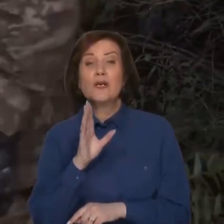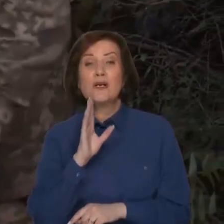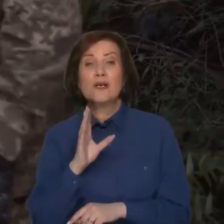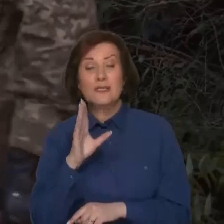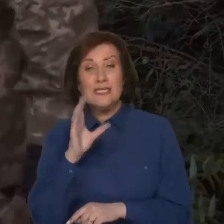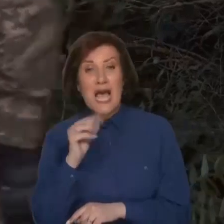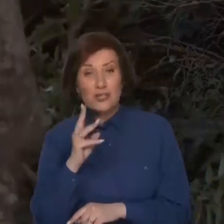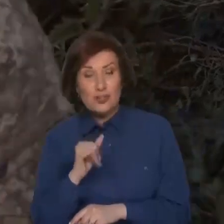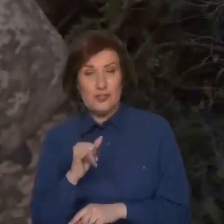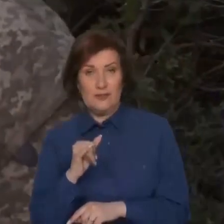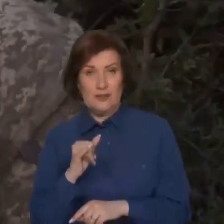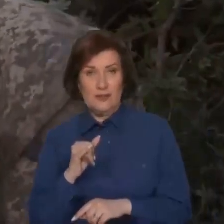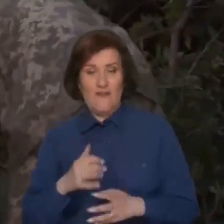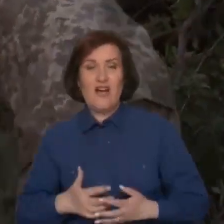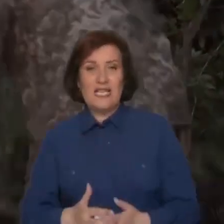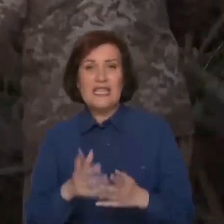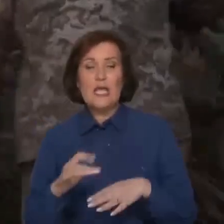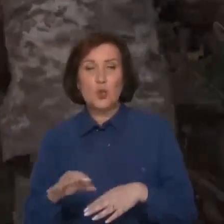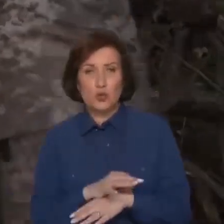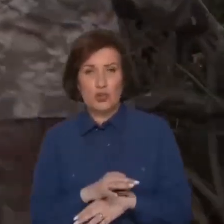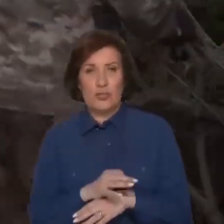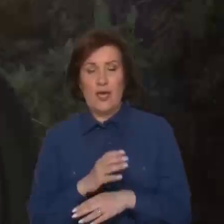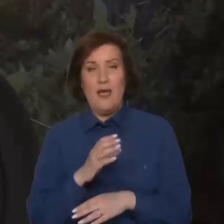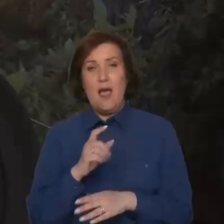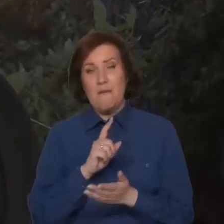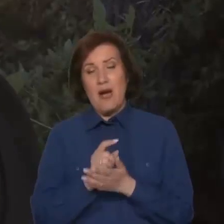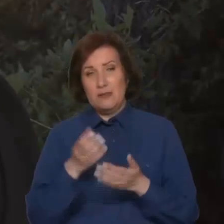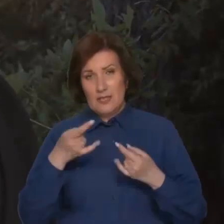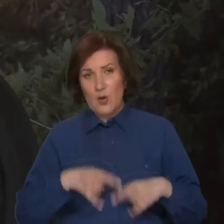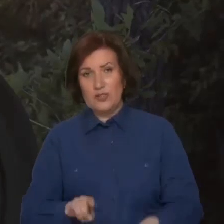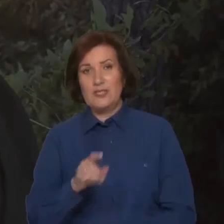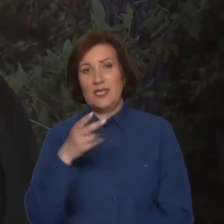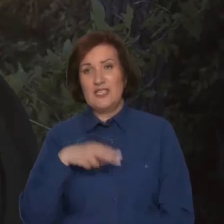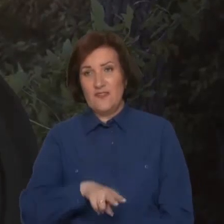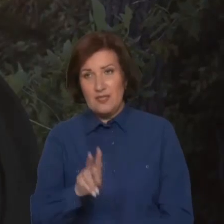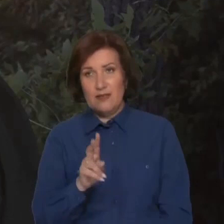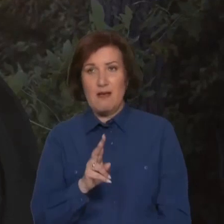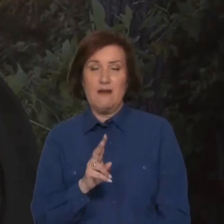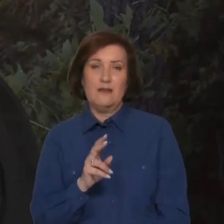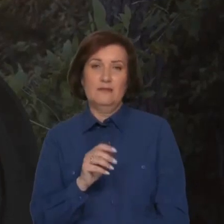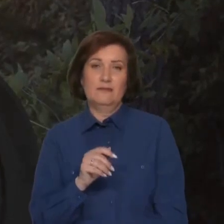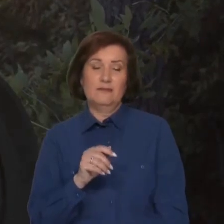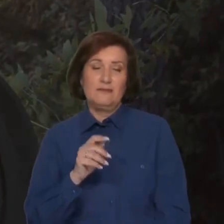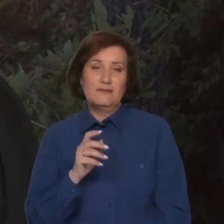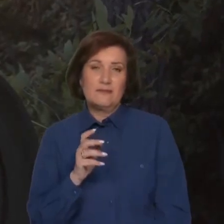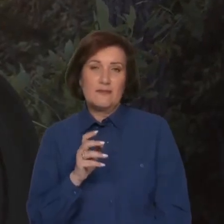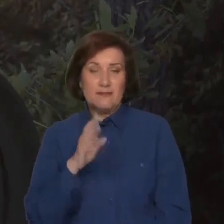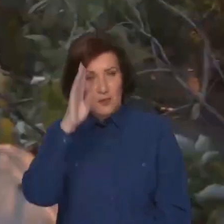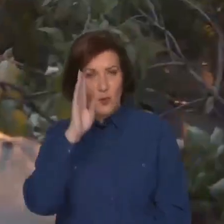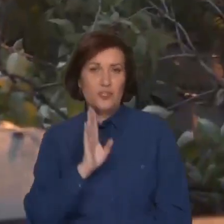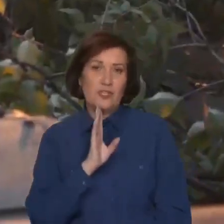дружина. Каже, в серпні має народитися двійня – хлопчик і дівчинка. Моторіка робить своє, а ти просто собі